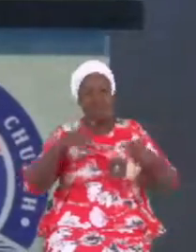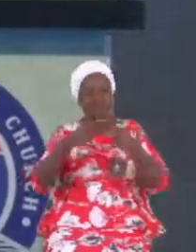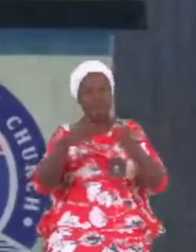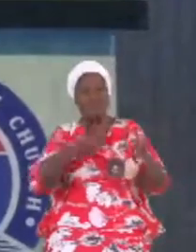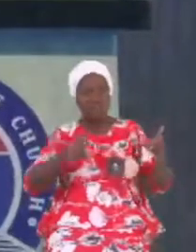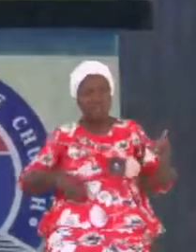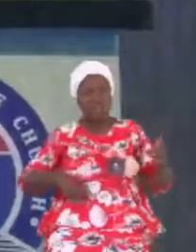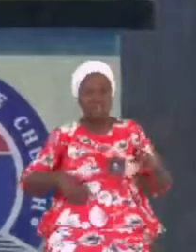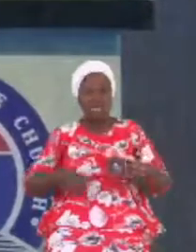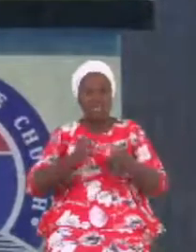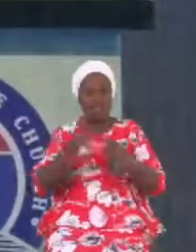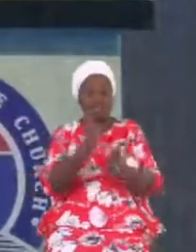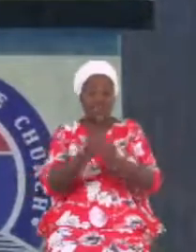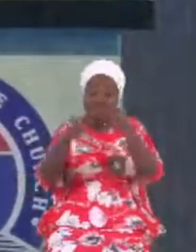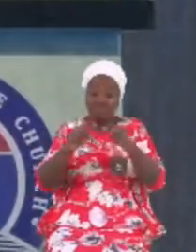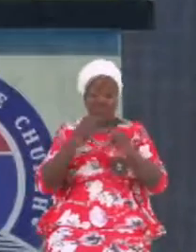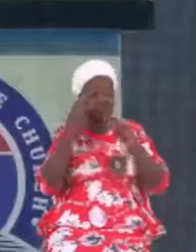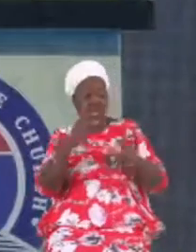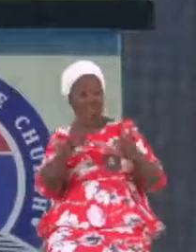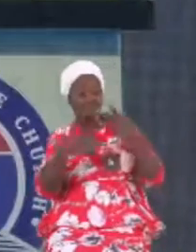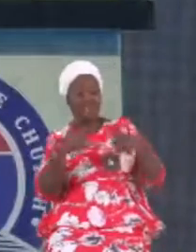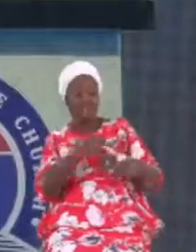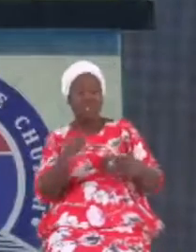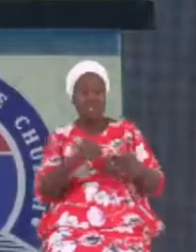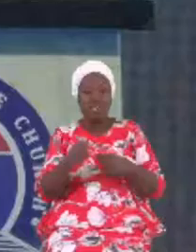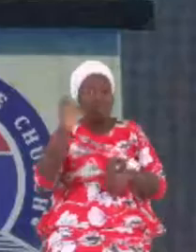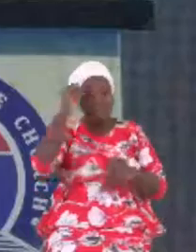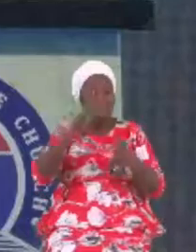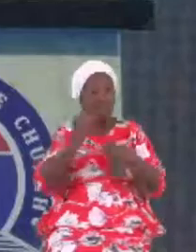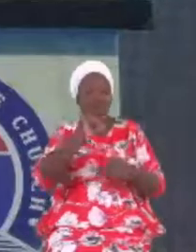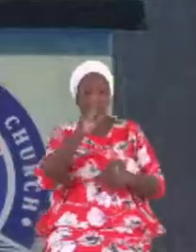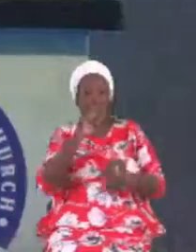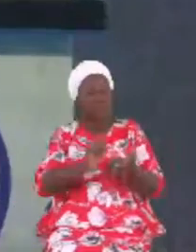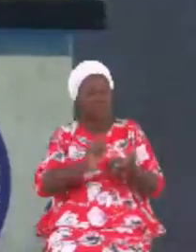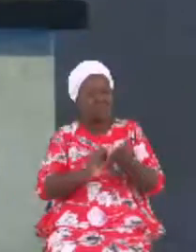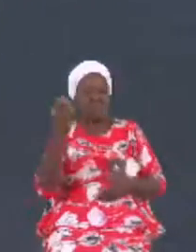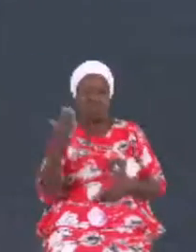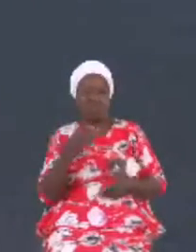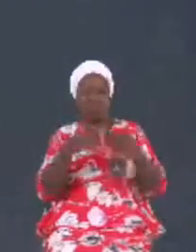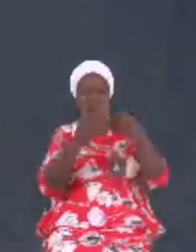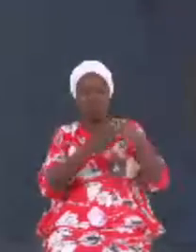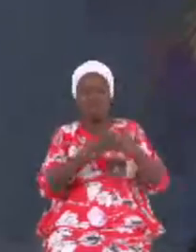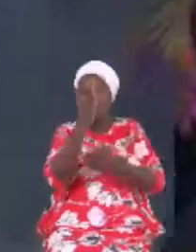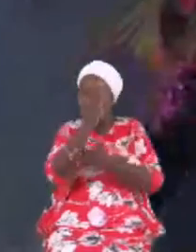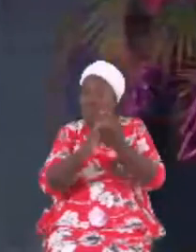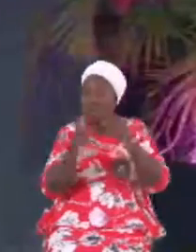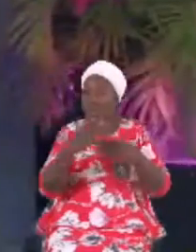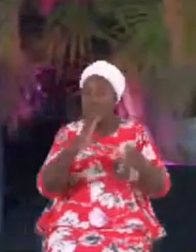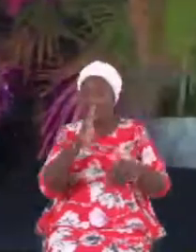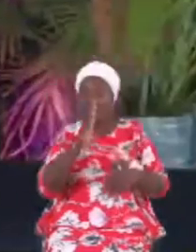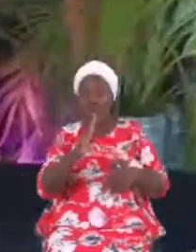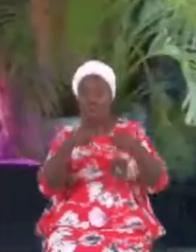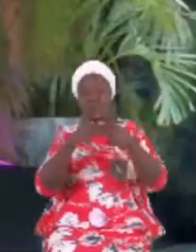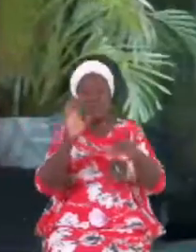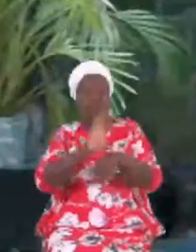venu pour regarder ce qui se passe. Son nom ne sera pas écrit. Quelqu'un peut aller à l'église. Quelqu'un